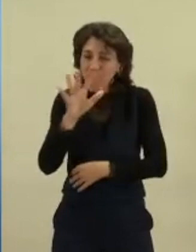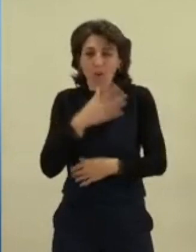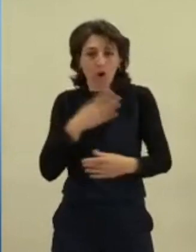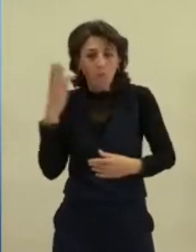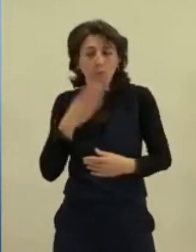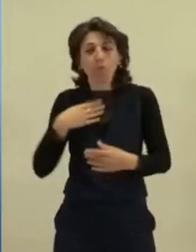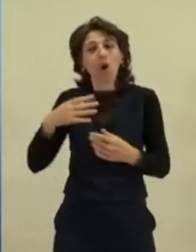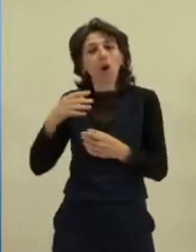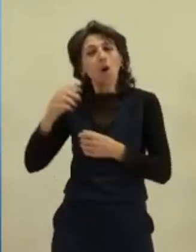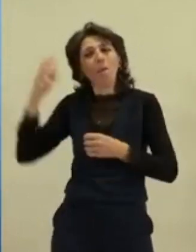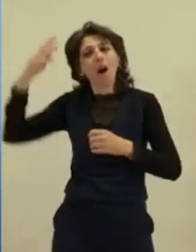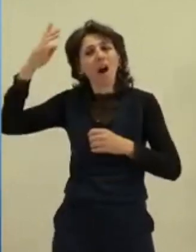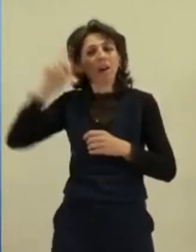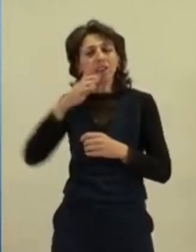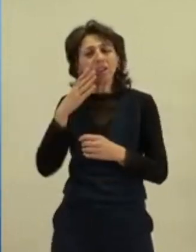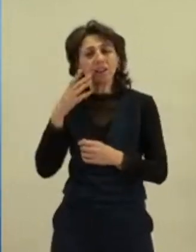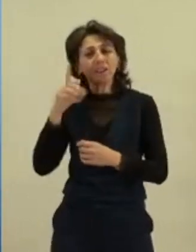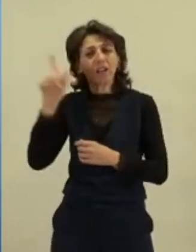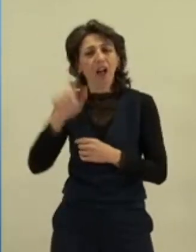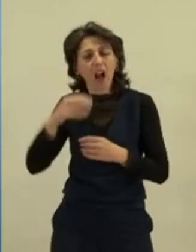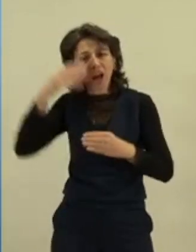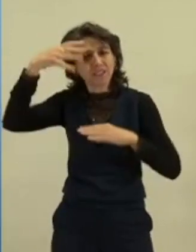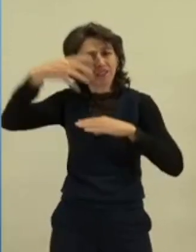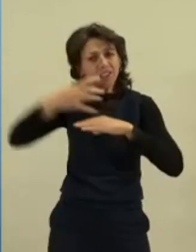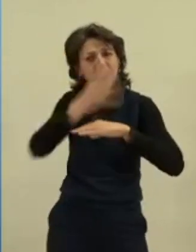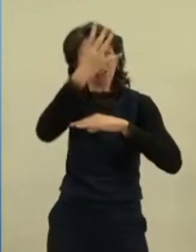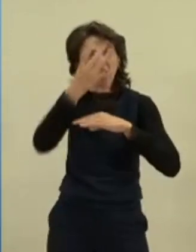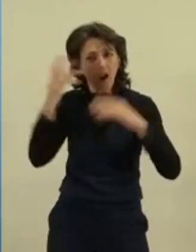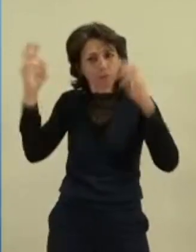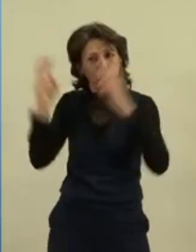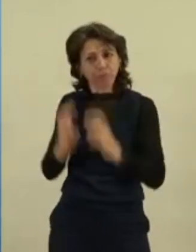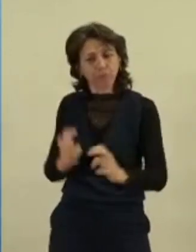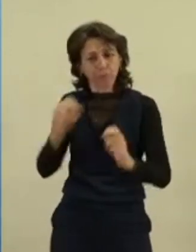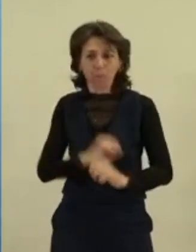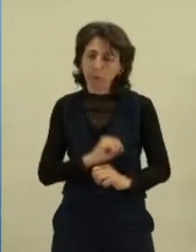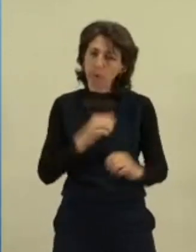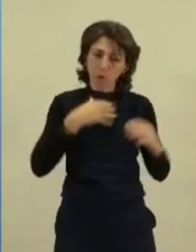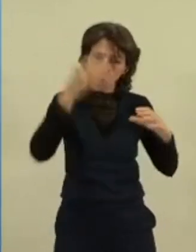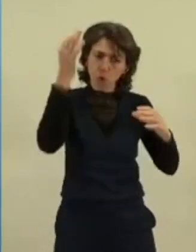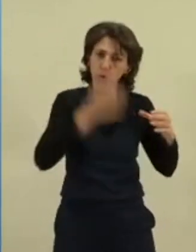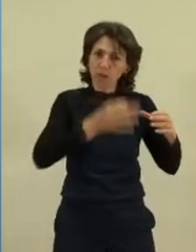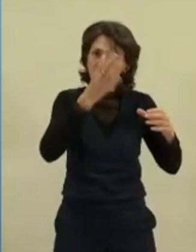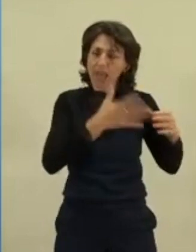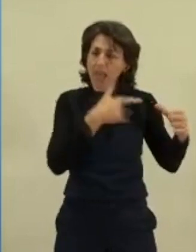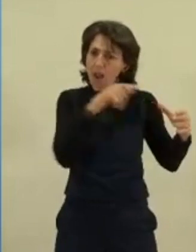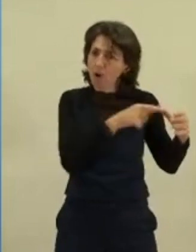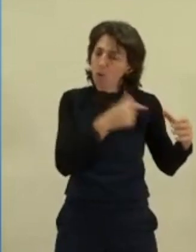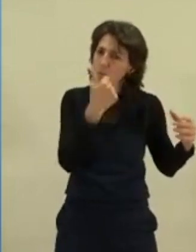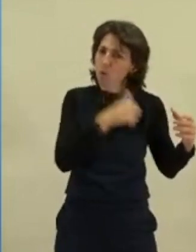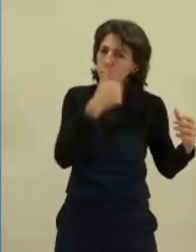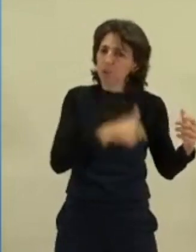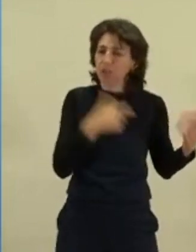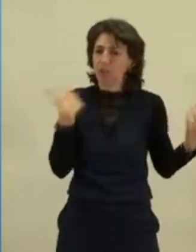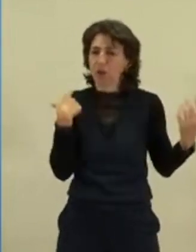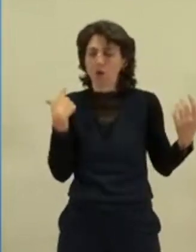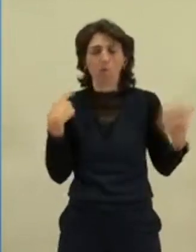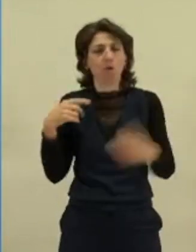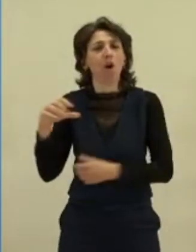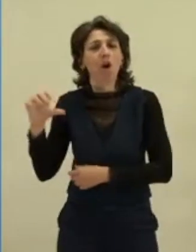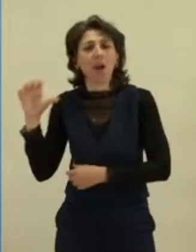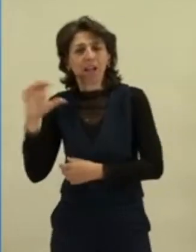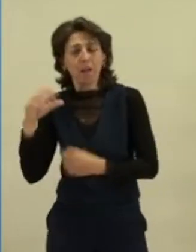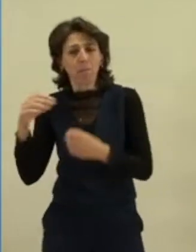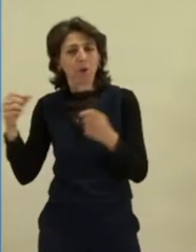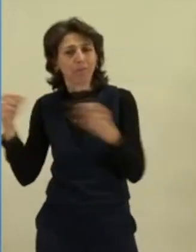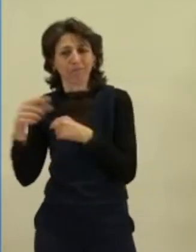le nucléaire est la seule à même d'assurer la neutralité carbone. Face aux fautes irrémédiables qui ont été commises